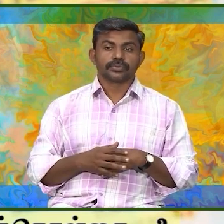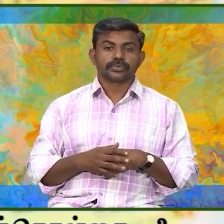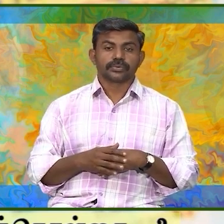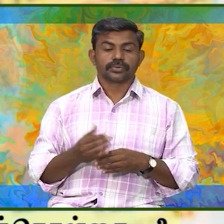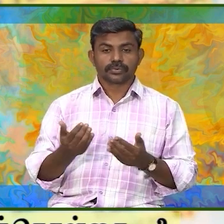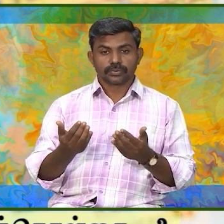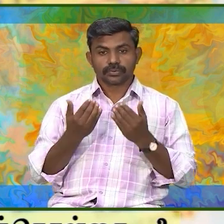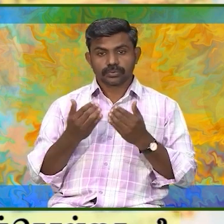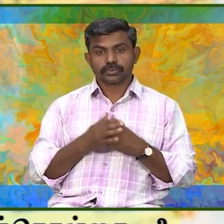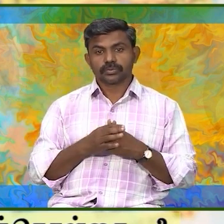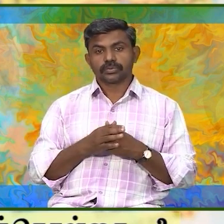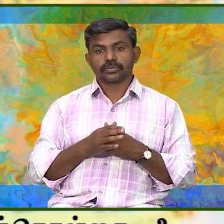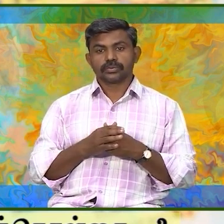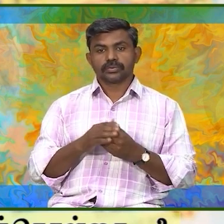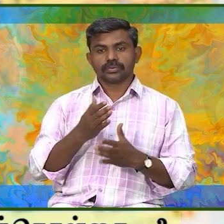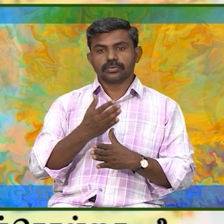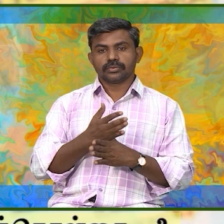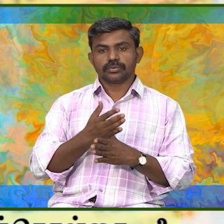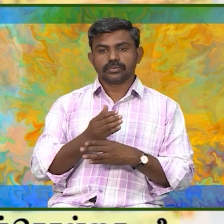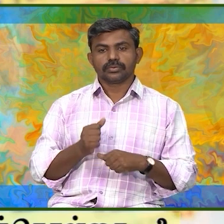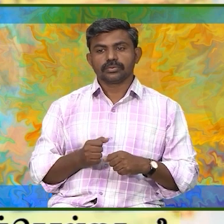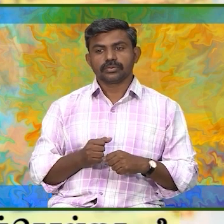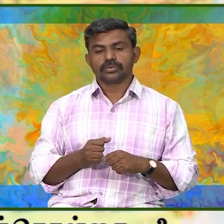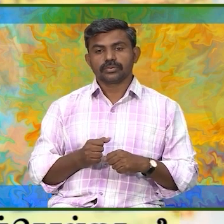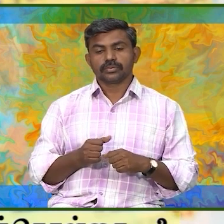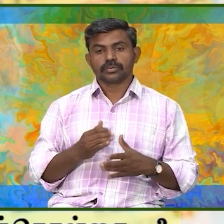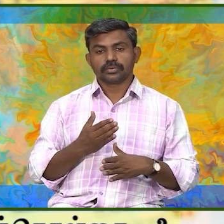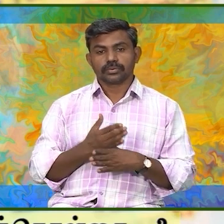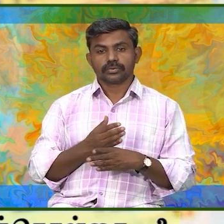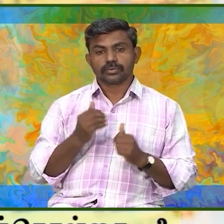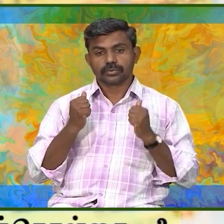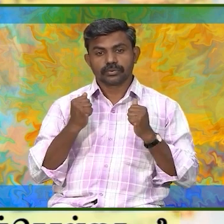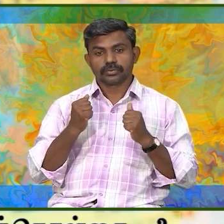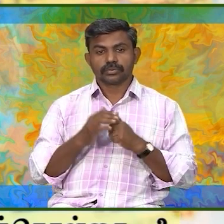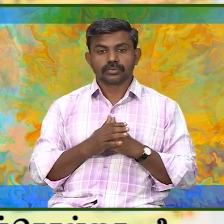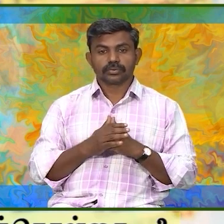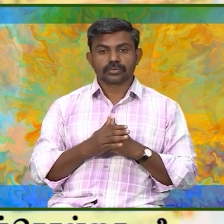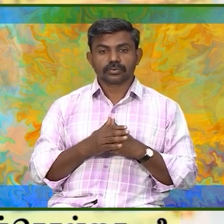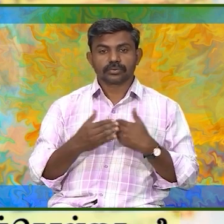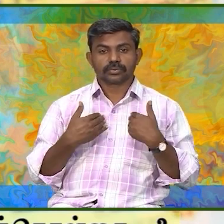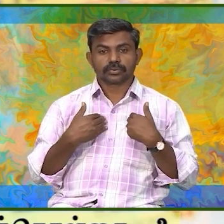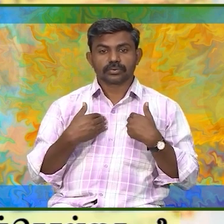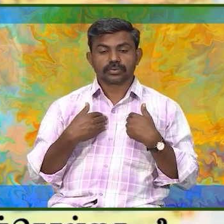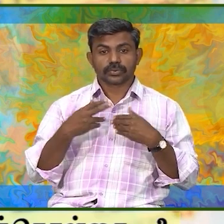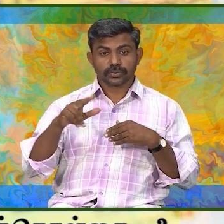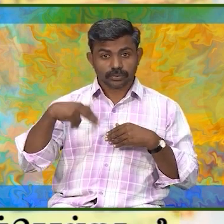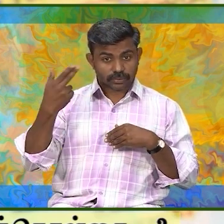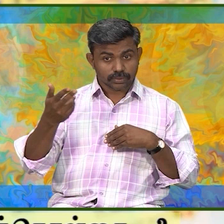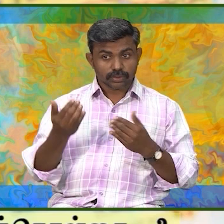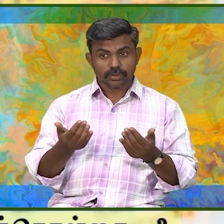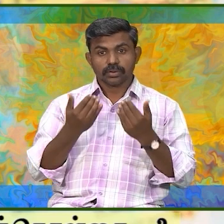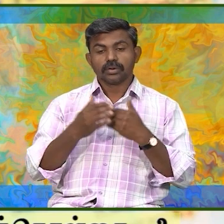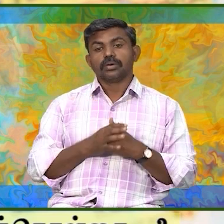நம்மளுடைய பாதுகாப்பு வீரர்களுடைய பணிகள் என்ன, சேவைகள் என்ன, நாம் எவ்வாறு பாதுகாப்பாக